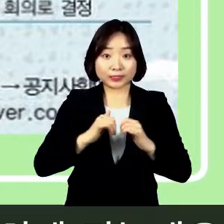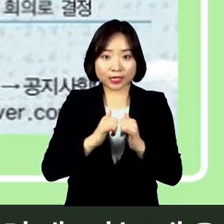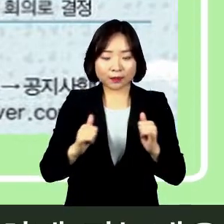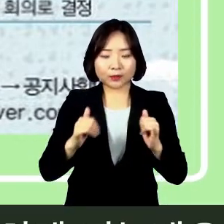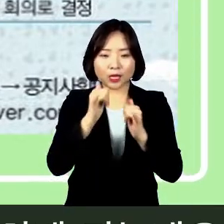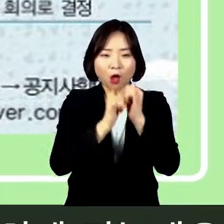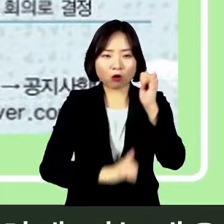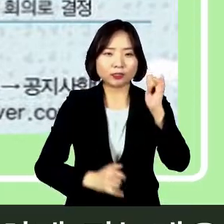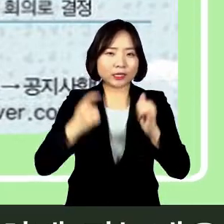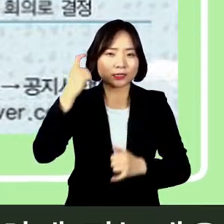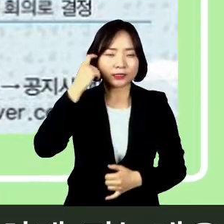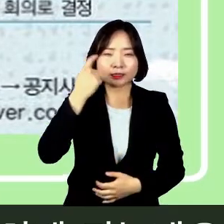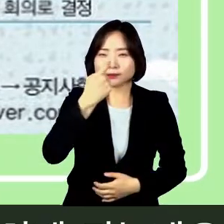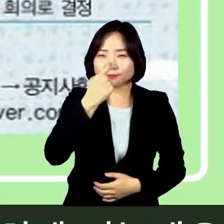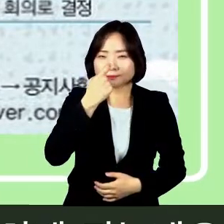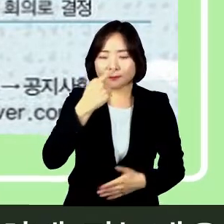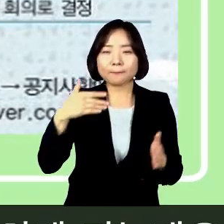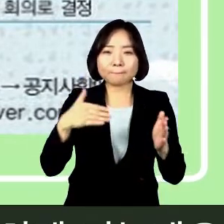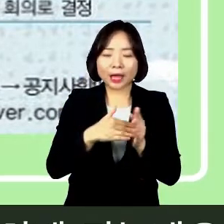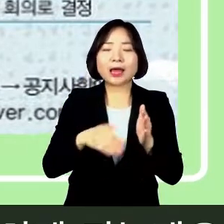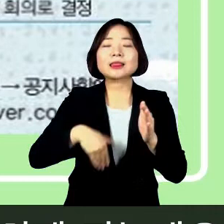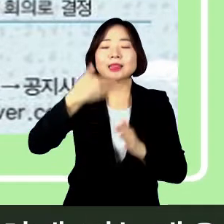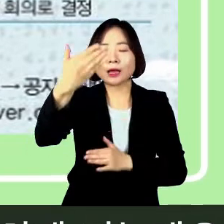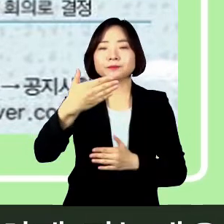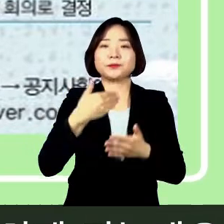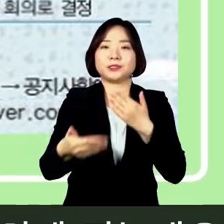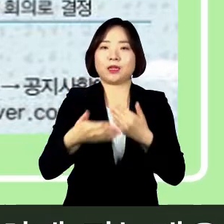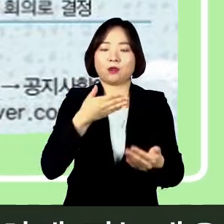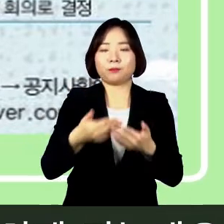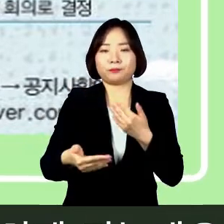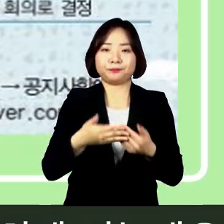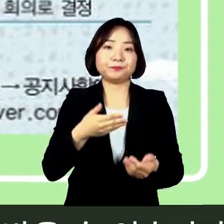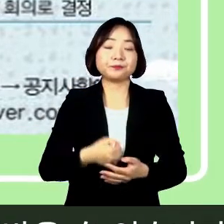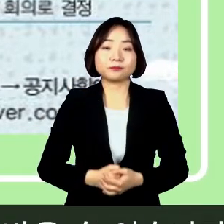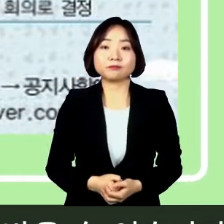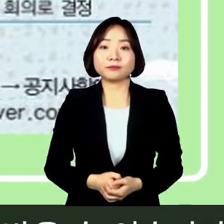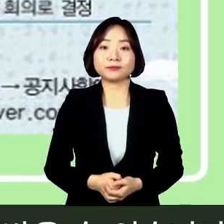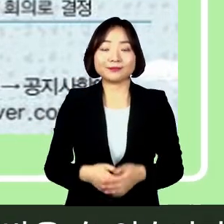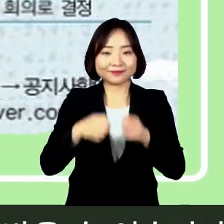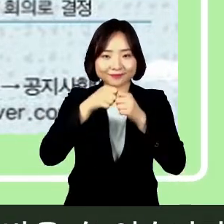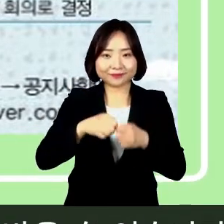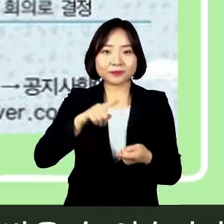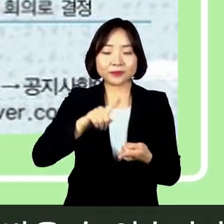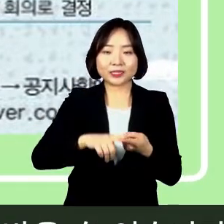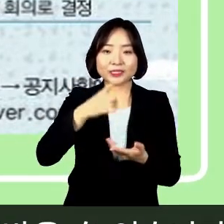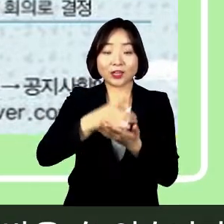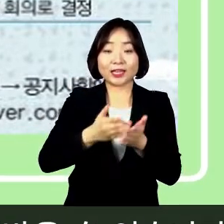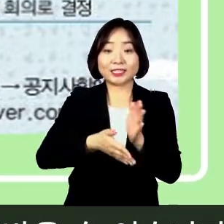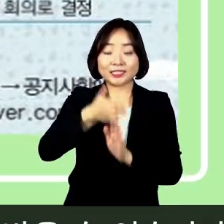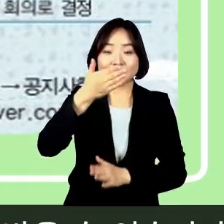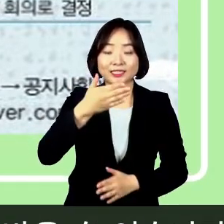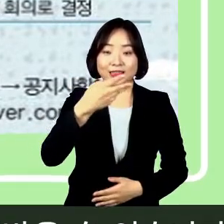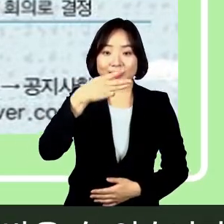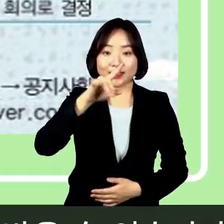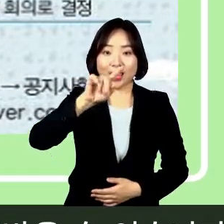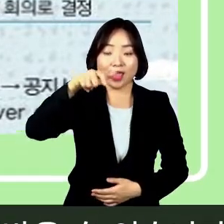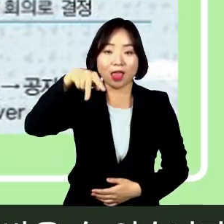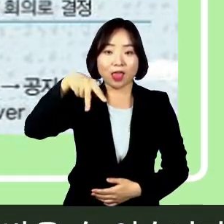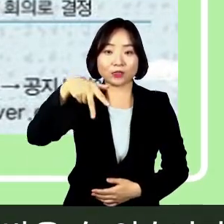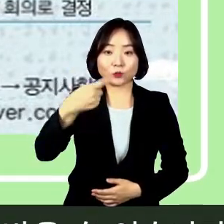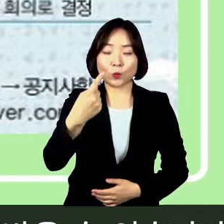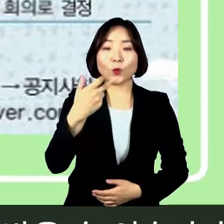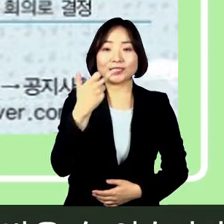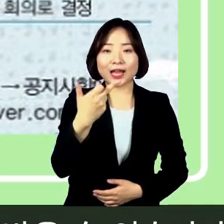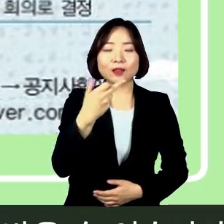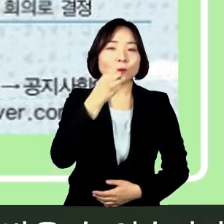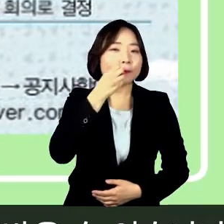역사인식 교육을 시작으로 울릉도와 독도탐방 캠프 등을 펼치게 되는데요. 보다 자세한 사항은 춘안시 태조산 청소년수련관